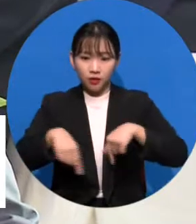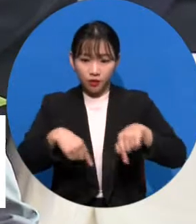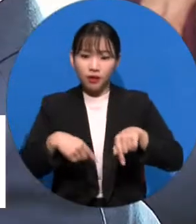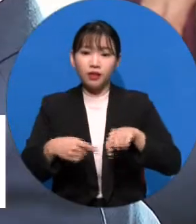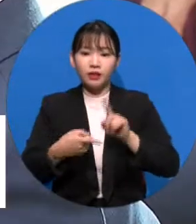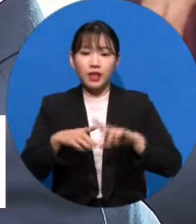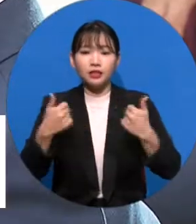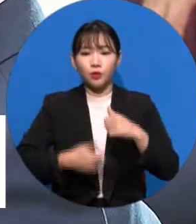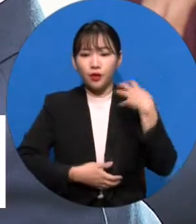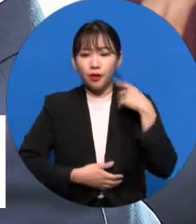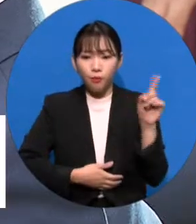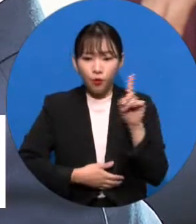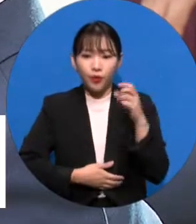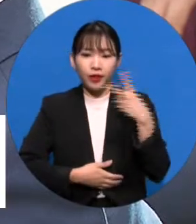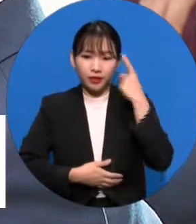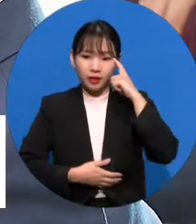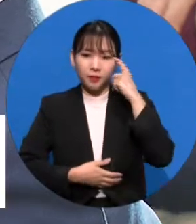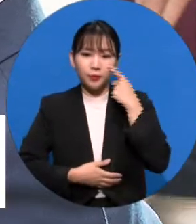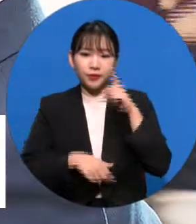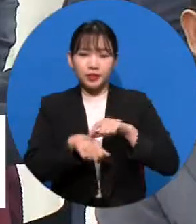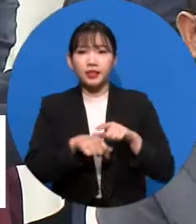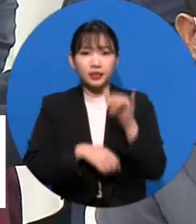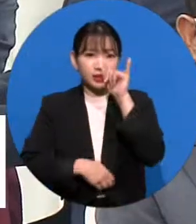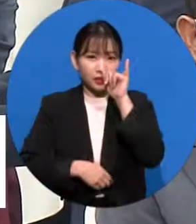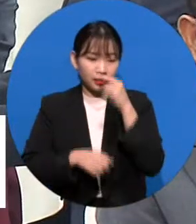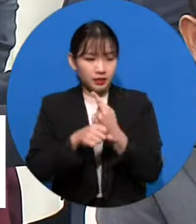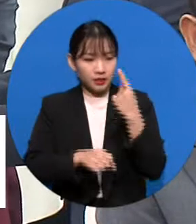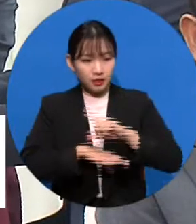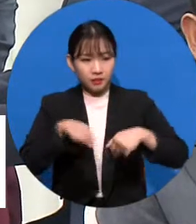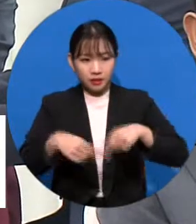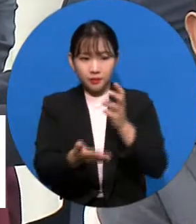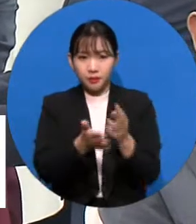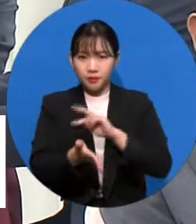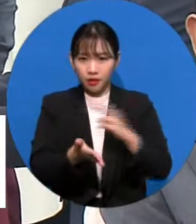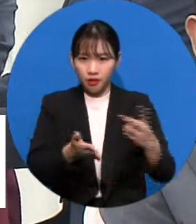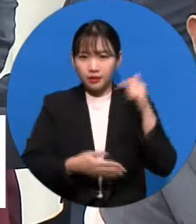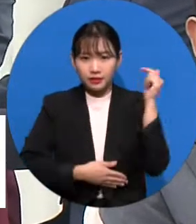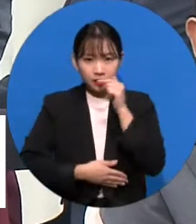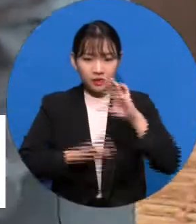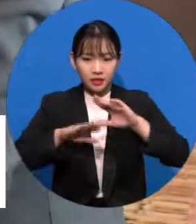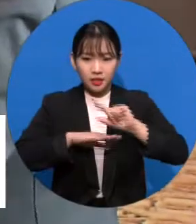의회의 역할을 되돌아보는 시간을 가졌습니다. 또 지난해 지방자치법 개정으로 강화된